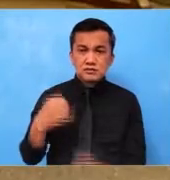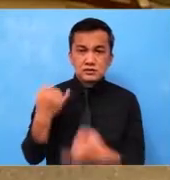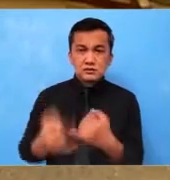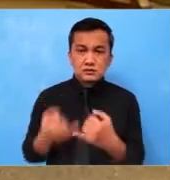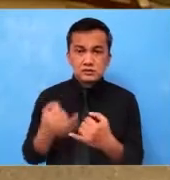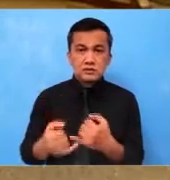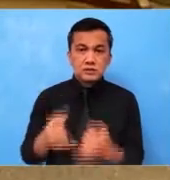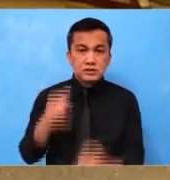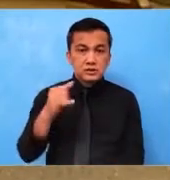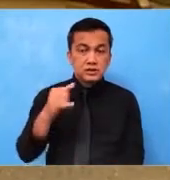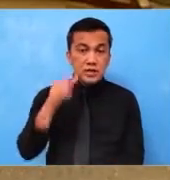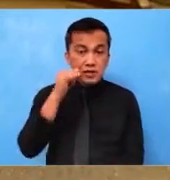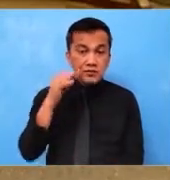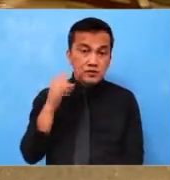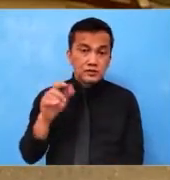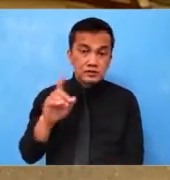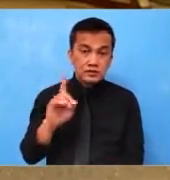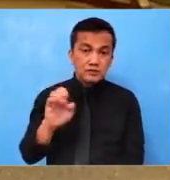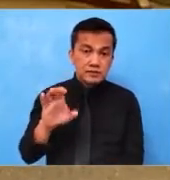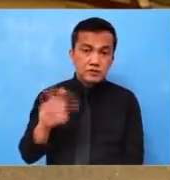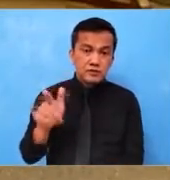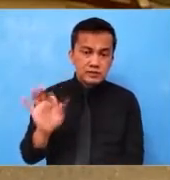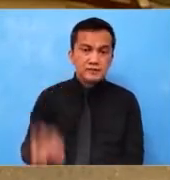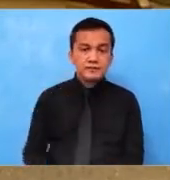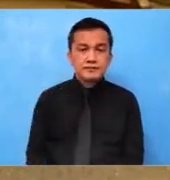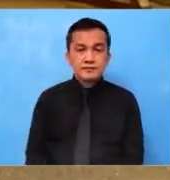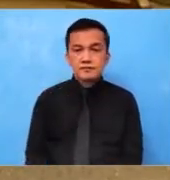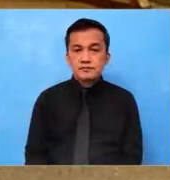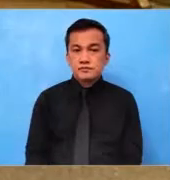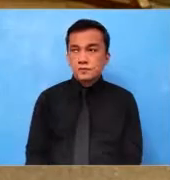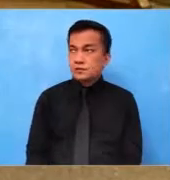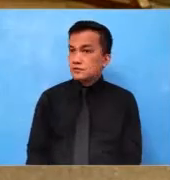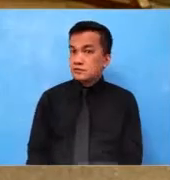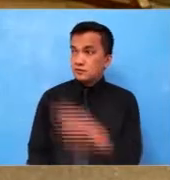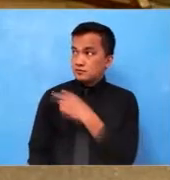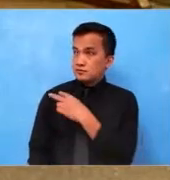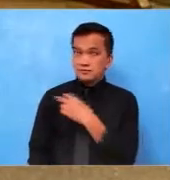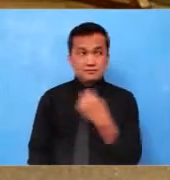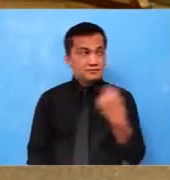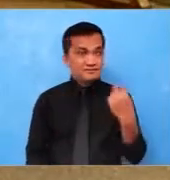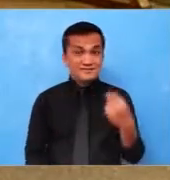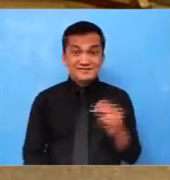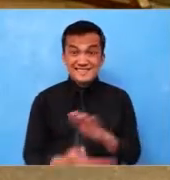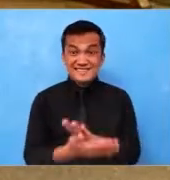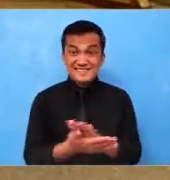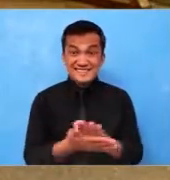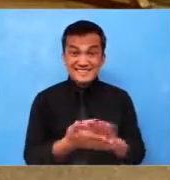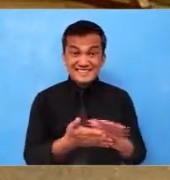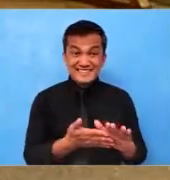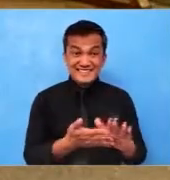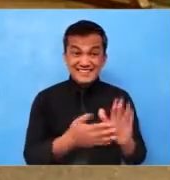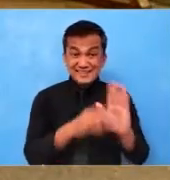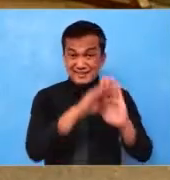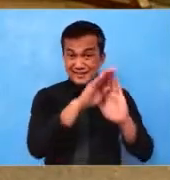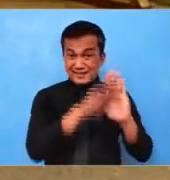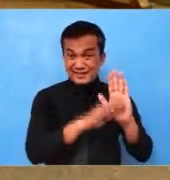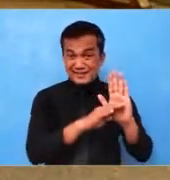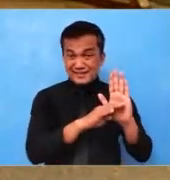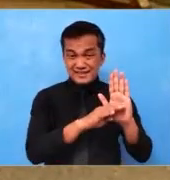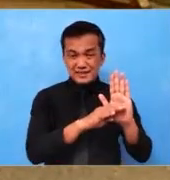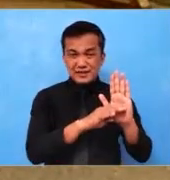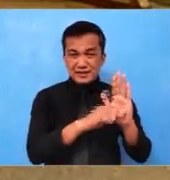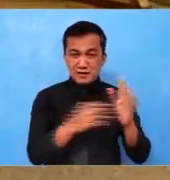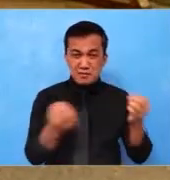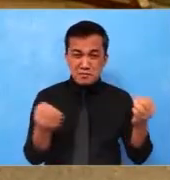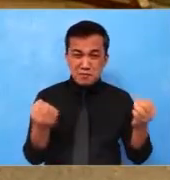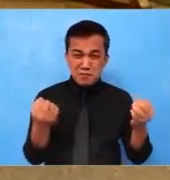29. Paolo, Mace, sa mga oras na ito, kung makita nyo nga, no, malinis pa yung kanilang bulletin o listahan ng mga naputukan dito. Wala pa